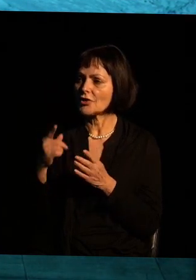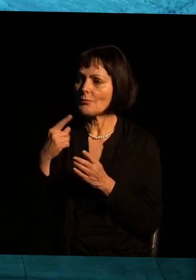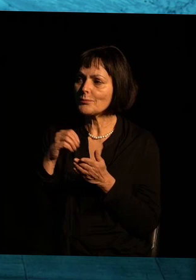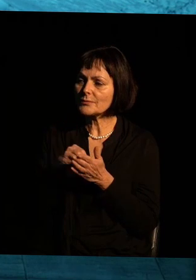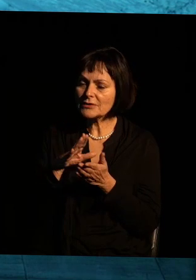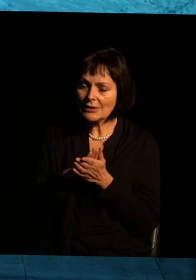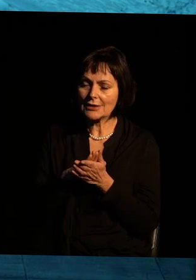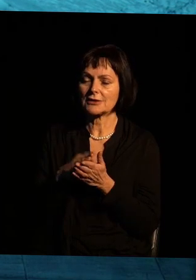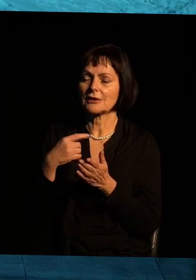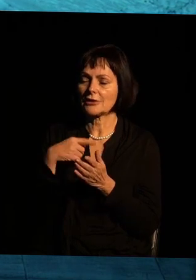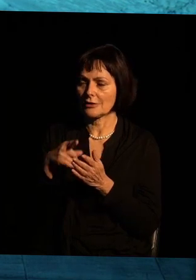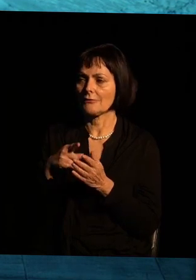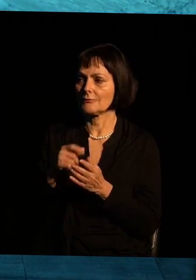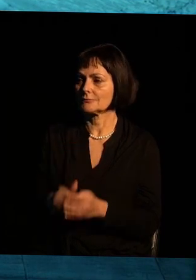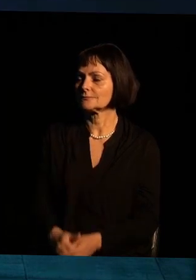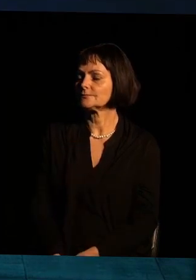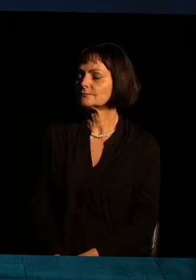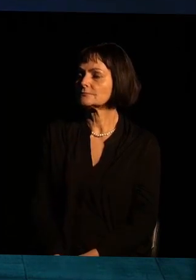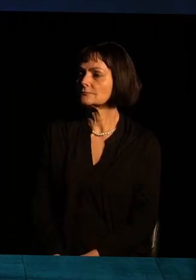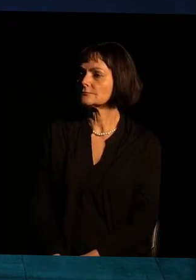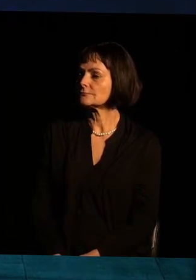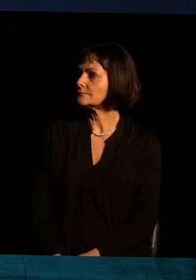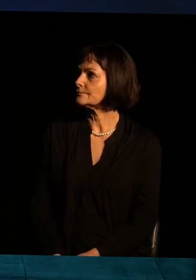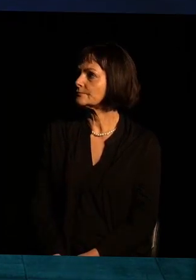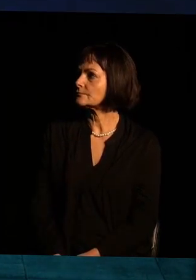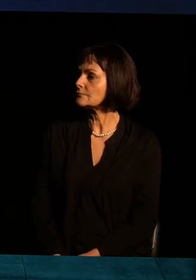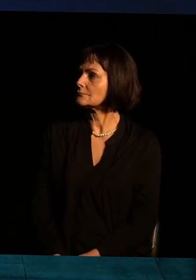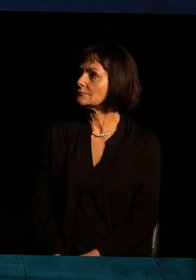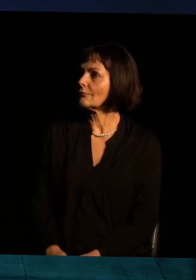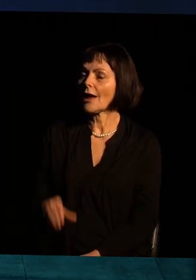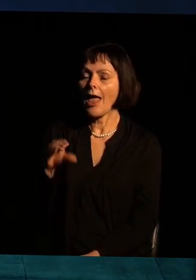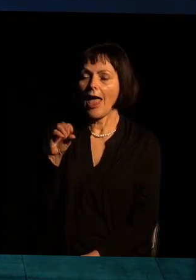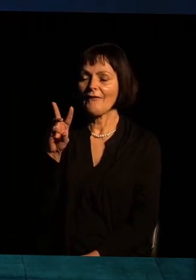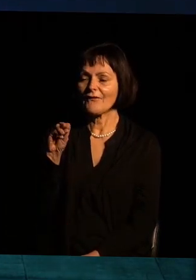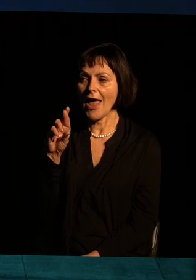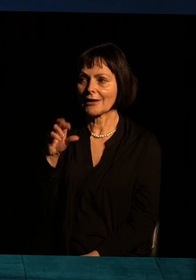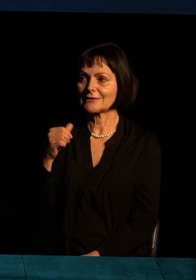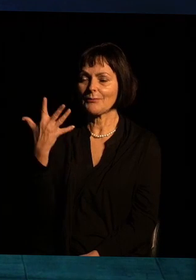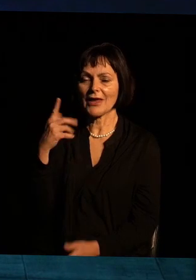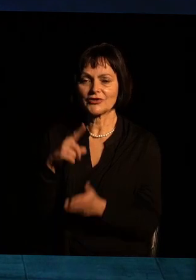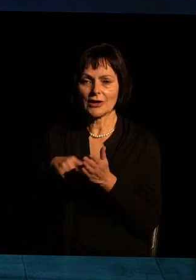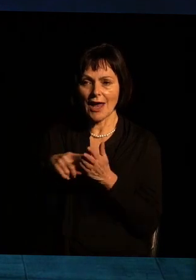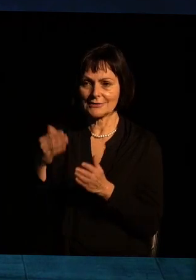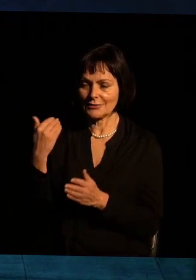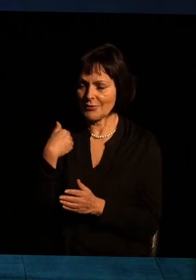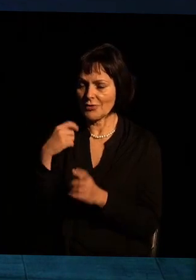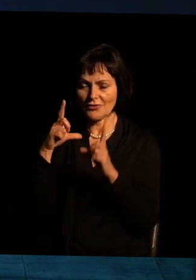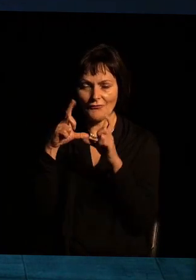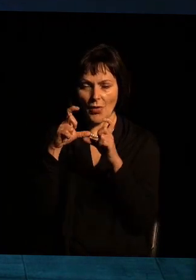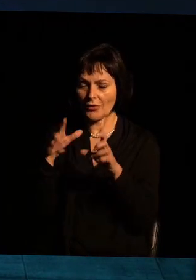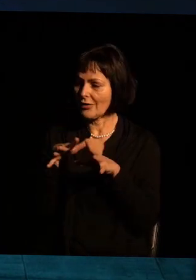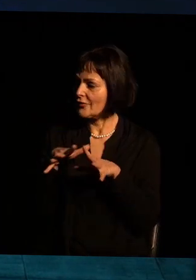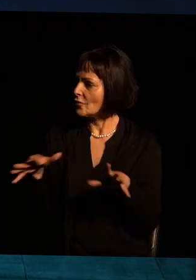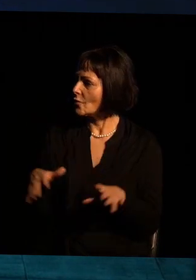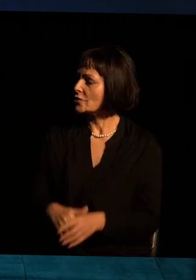bez aklimatyzacji właściwej. No musimy powiedzieć o Everestie. 5 razy na nim byłeś, także masz go obfotografowanego